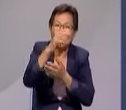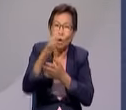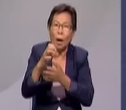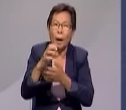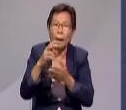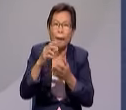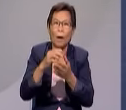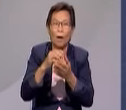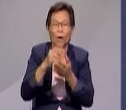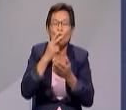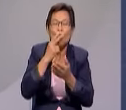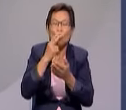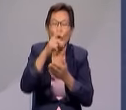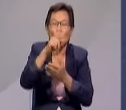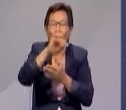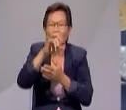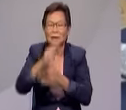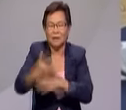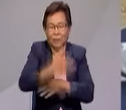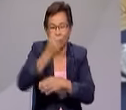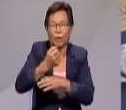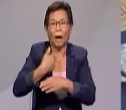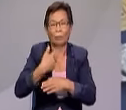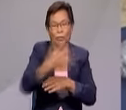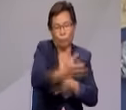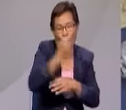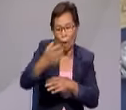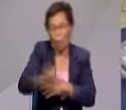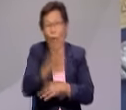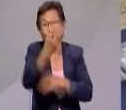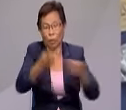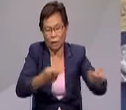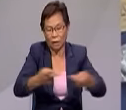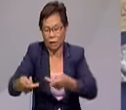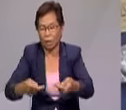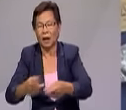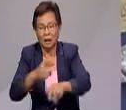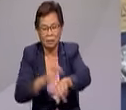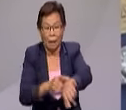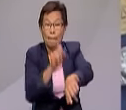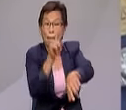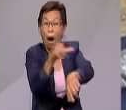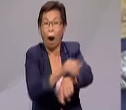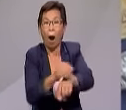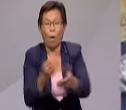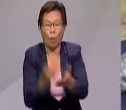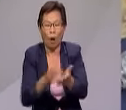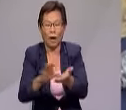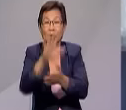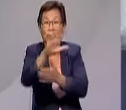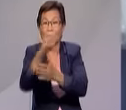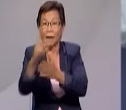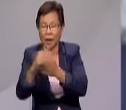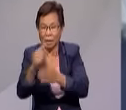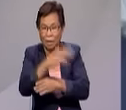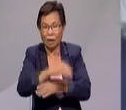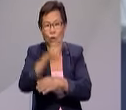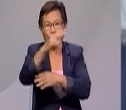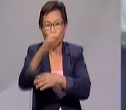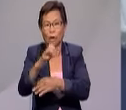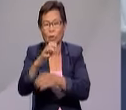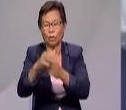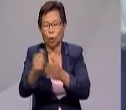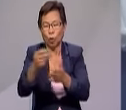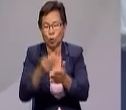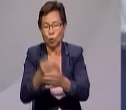ganja dirampas. Turut disita dua kereta, jam tangan berjenama, wang tunai RM5,000 serta